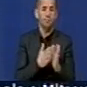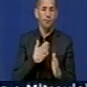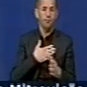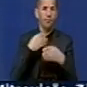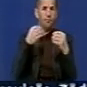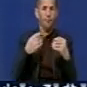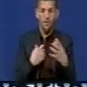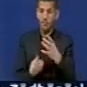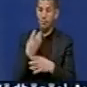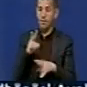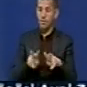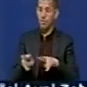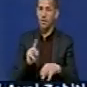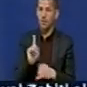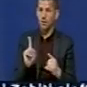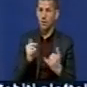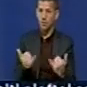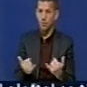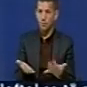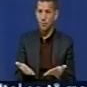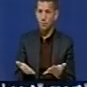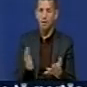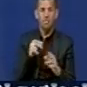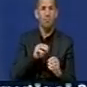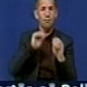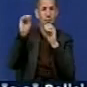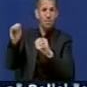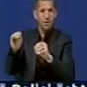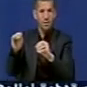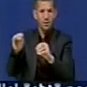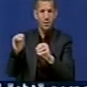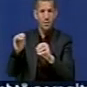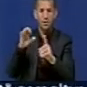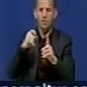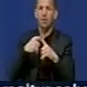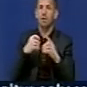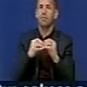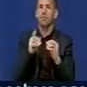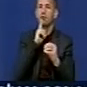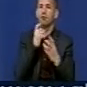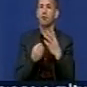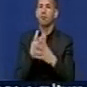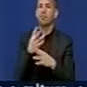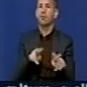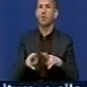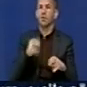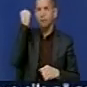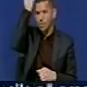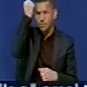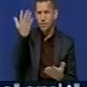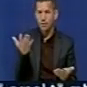nëse nuk e formojmë gjykatën këtu, do të shkojmë në Këshill të Sigurimit, cilën është ai Këshilli i Sigurimit të formojë një gjykatë për Kosovën.